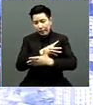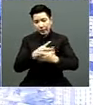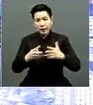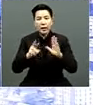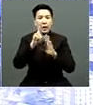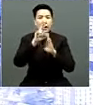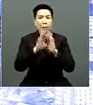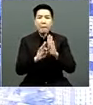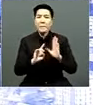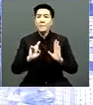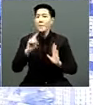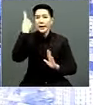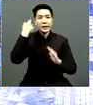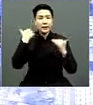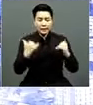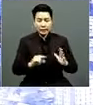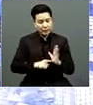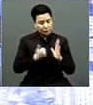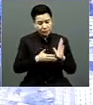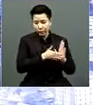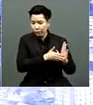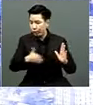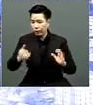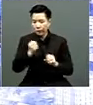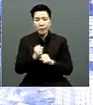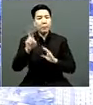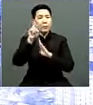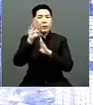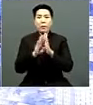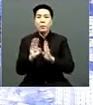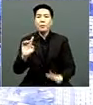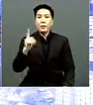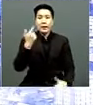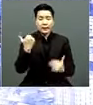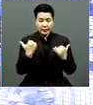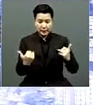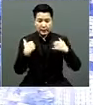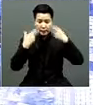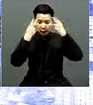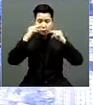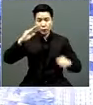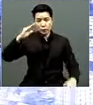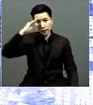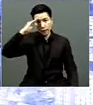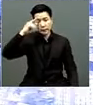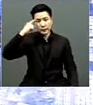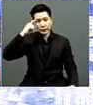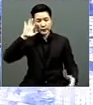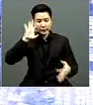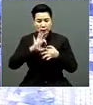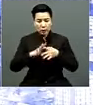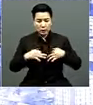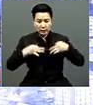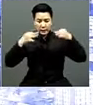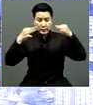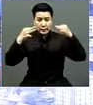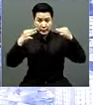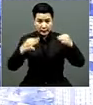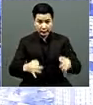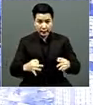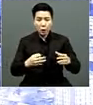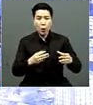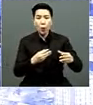บบใหม่ตั้งแต่เดี๋ยวนี้ไปนะครับแล้วท่านก็พูดถึงหัวข้อถัดไปคือเรื่องของการตัดสินใจเข้าสู่มาตรการการ